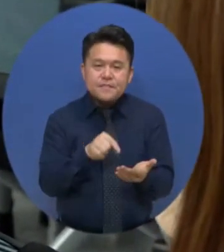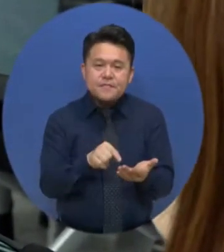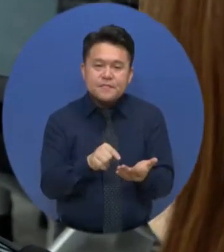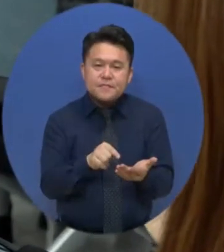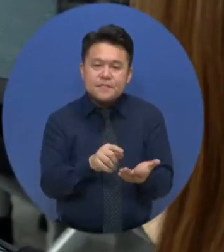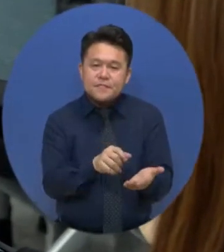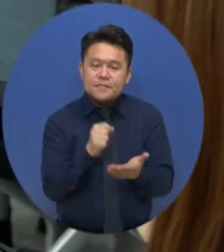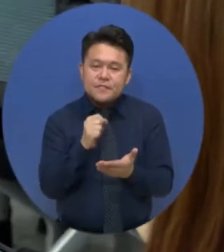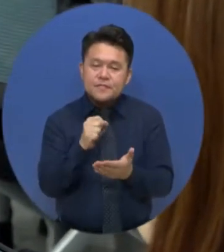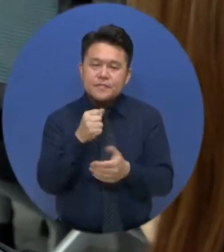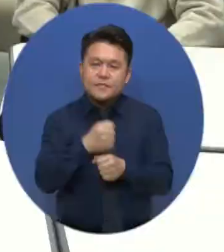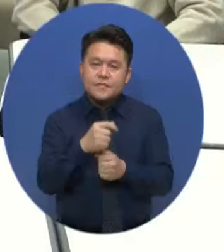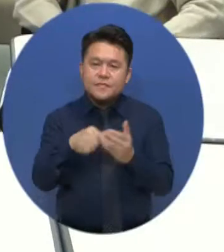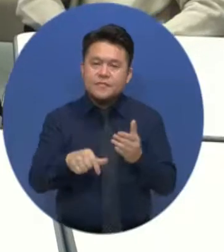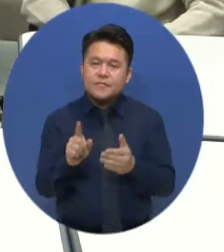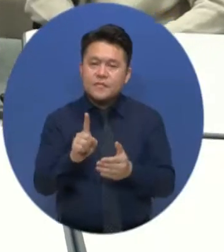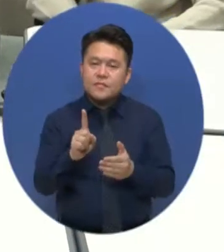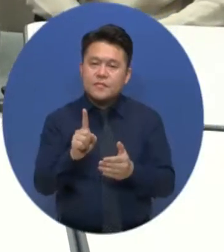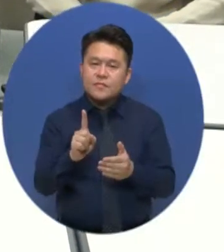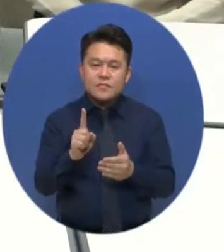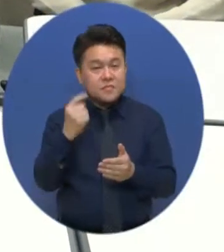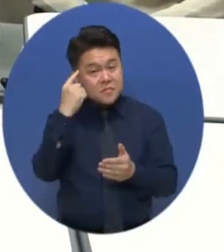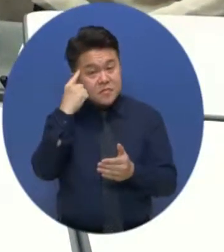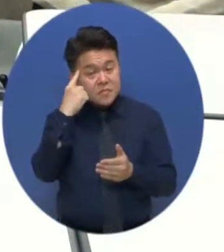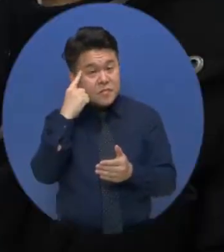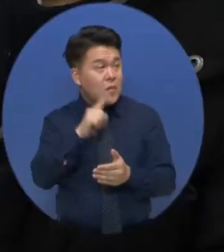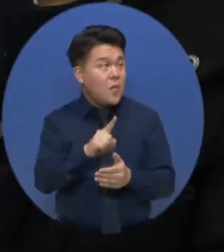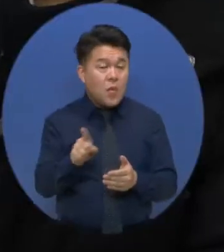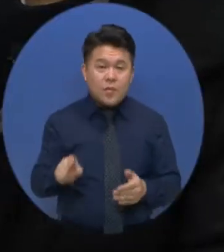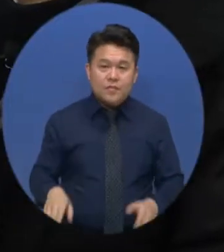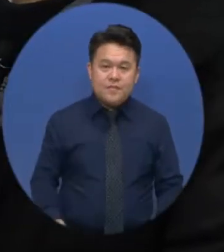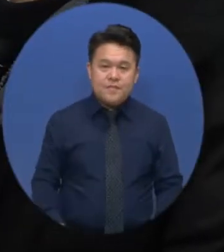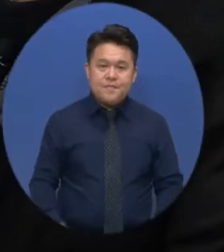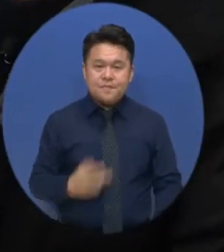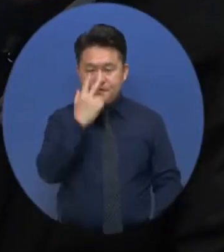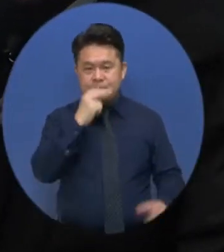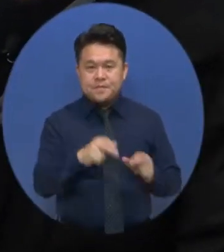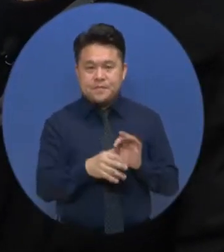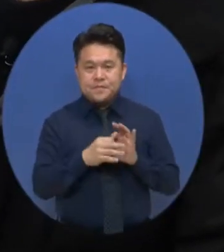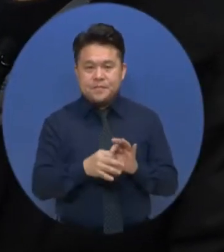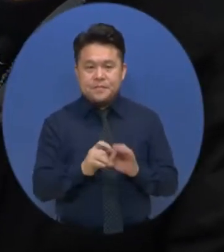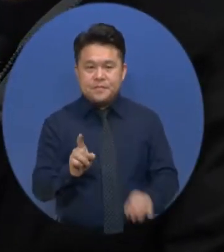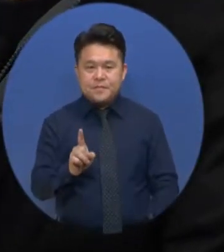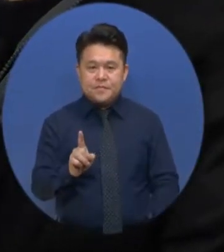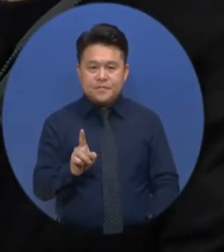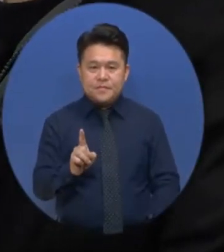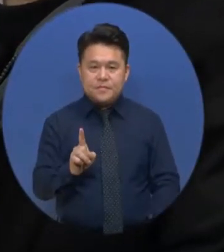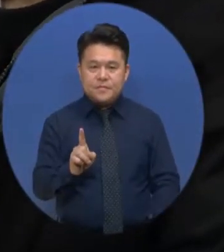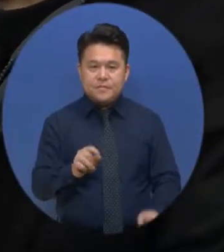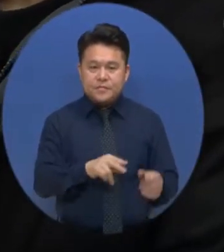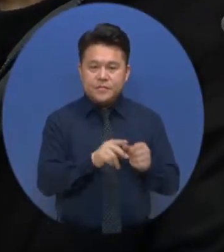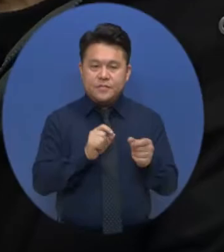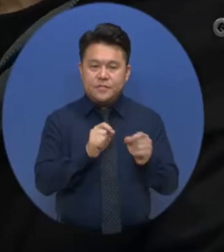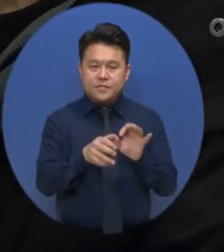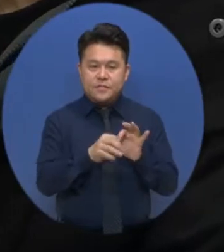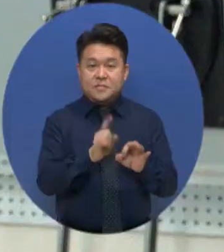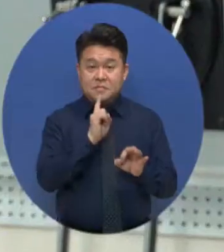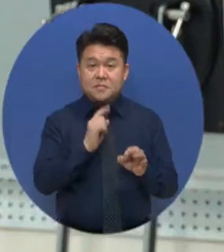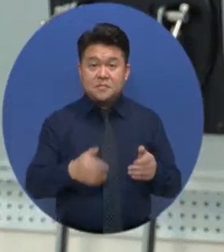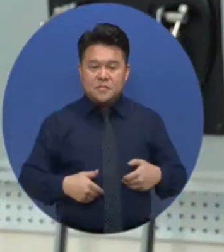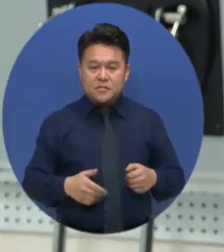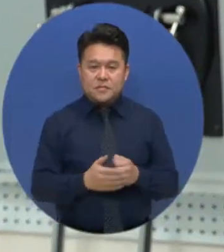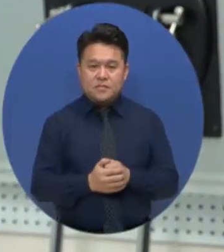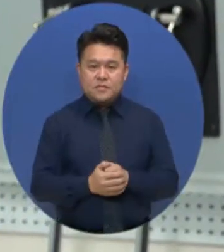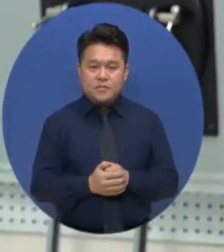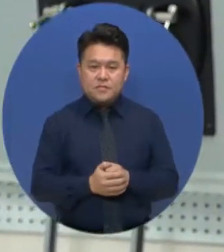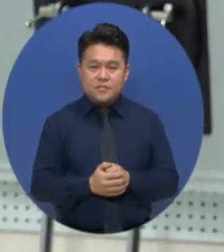메뉴판을 가지고 할 수 있는 컨텐츠라던가 너네 뭐 생각나는 거 있어? 시각장애 쪽은 정보 접근성? 그거에 대한 얘기하게 되고